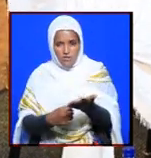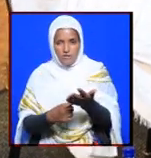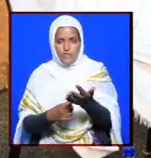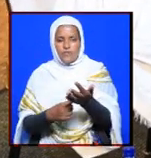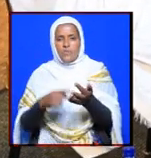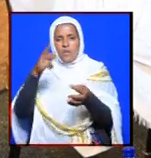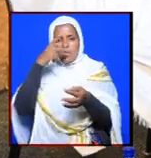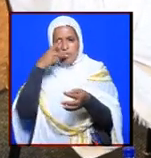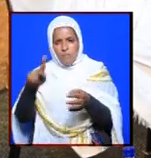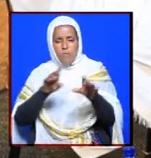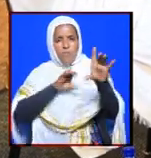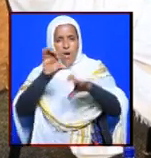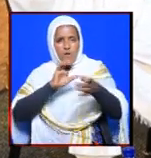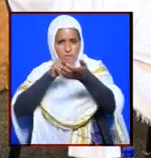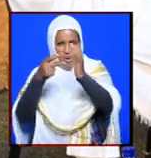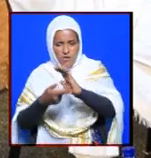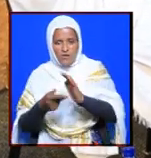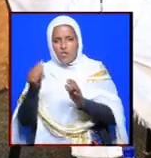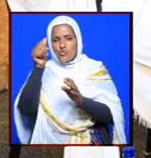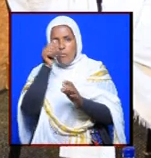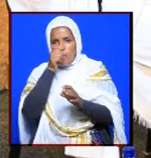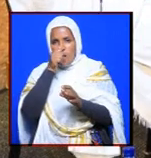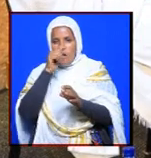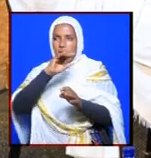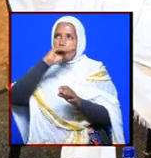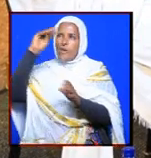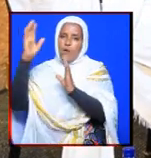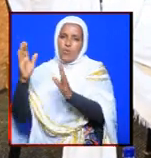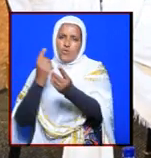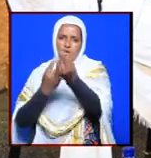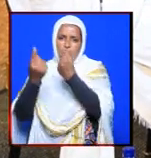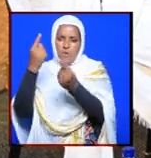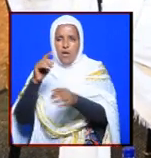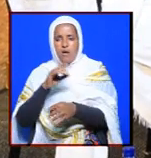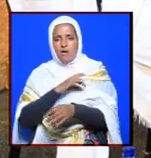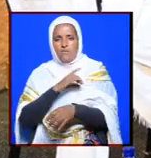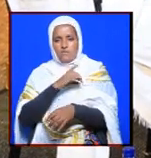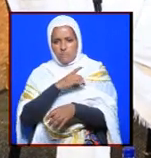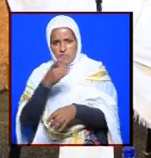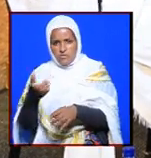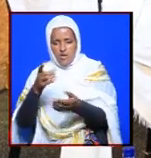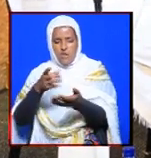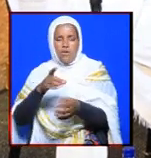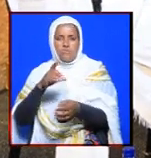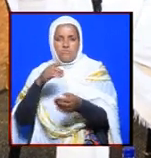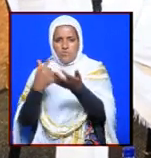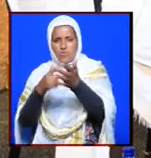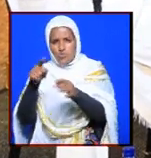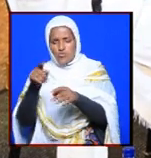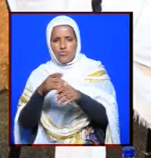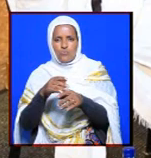ስለዚህ ፕሮቴስታንት ማድረግ ማለት ኢትዮጵያ ለምዕራባውያን የገበያ ፍጆታ፣ ይሄ ለካፒታሊስቱ